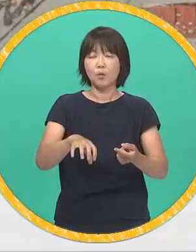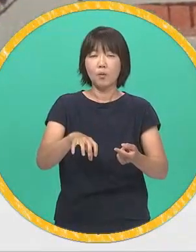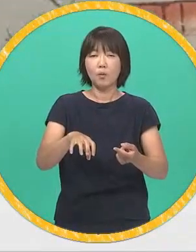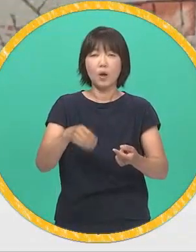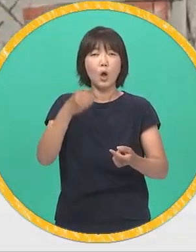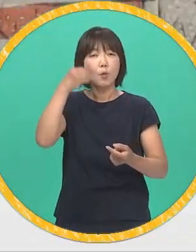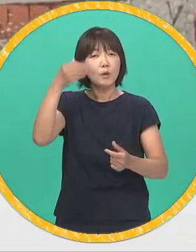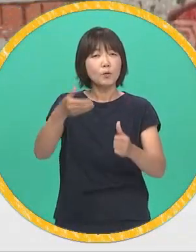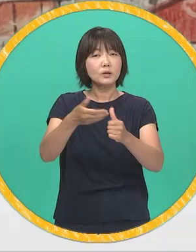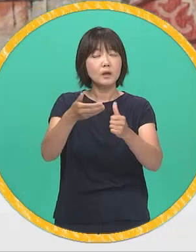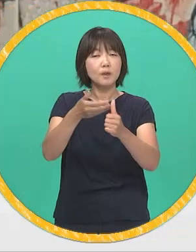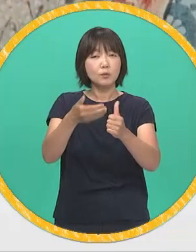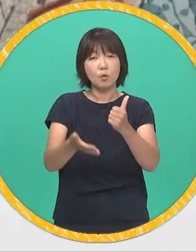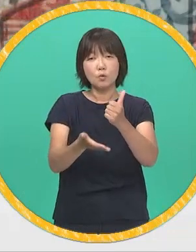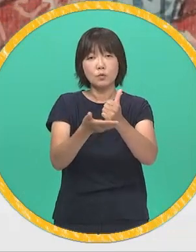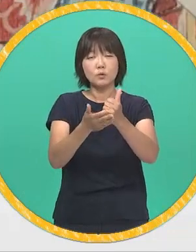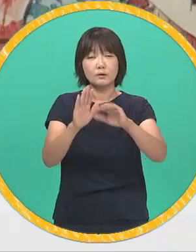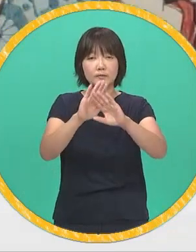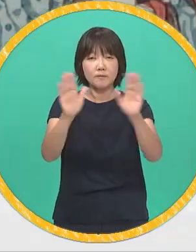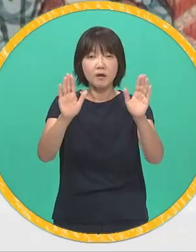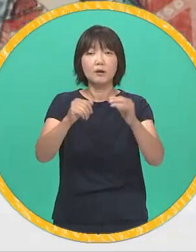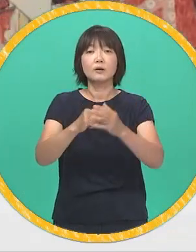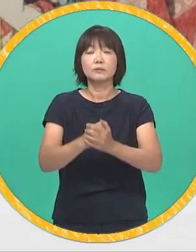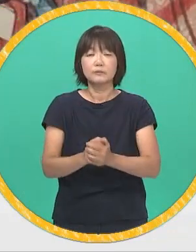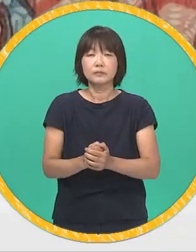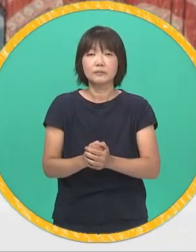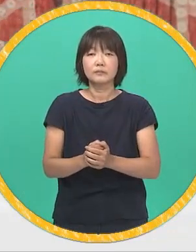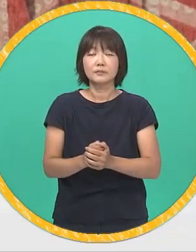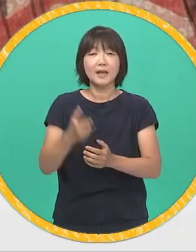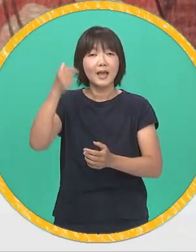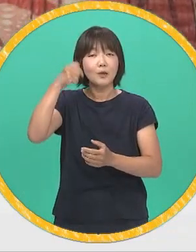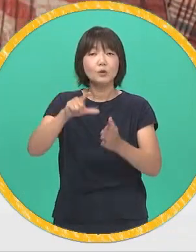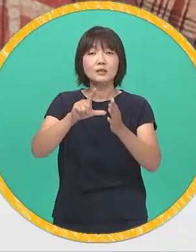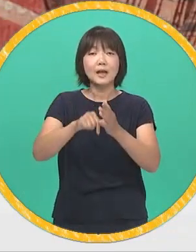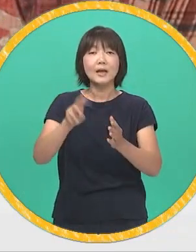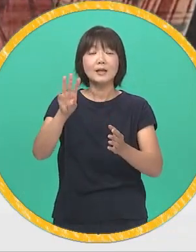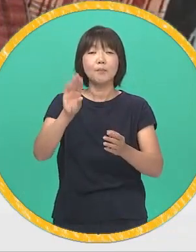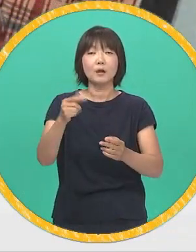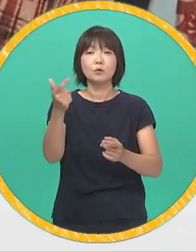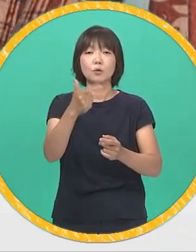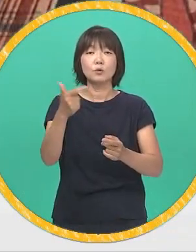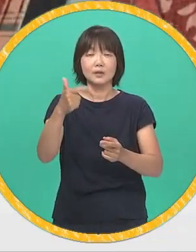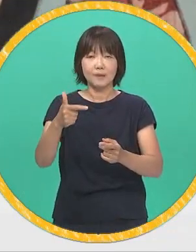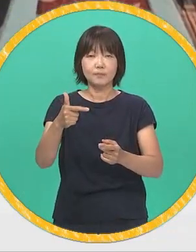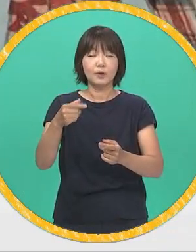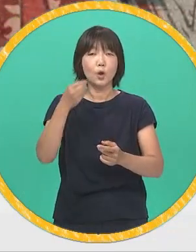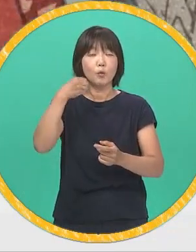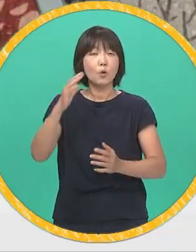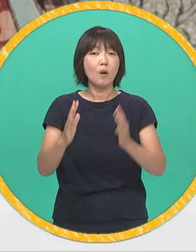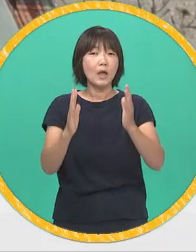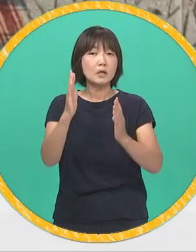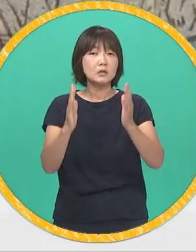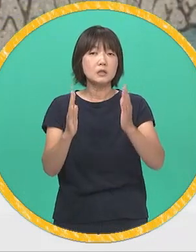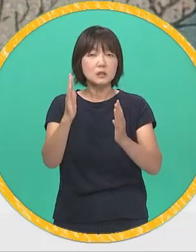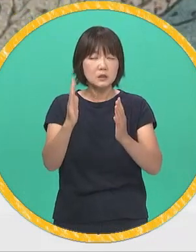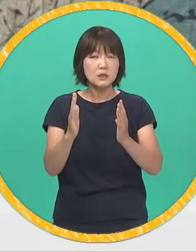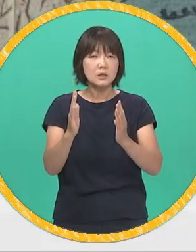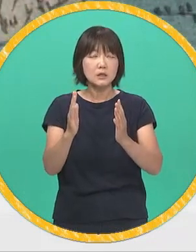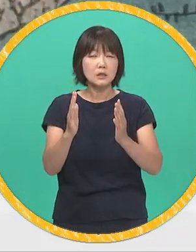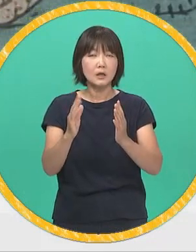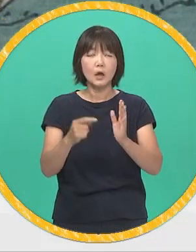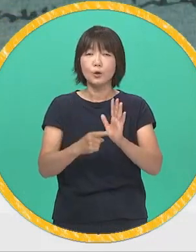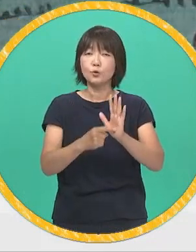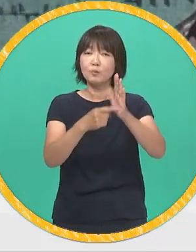梅の栽培を奨励したことが始まりとされ江戸時代3万6000本を超えたという梅林は歌川